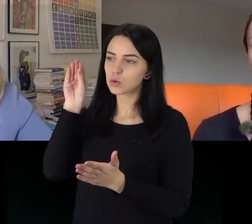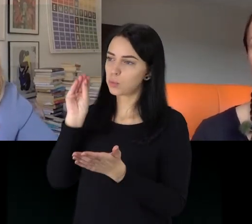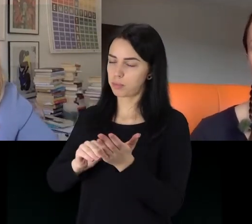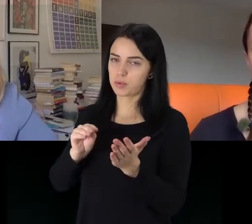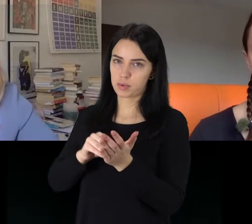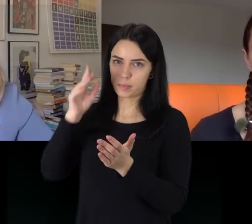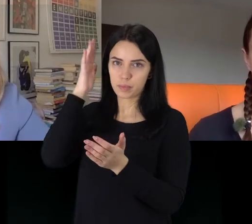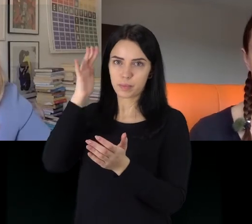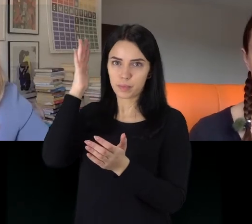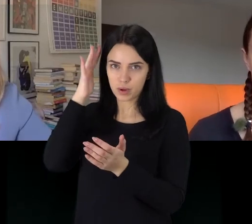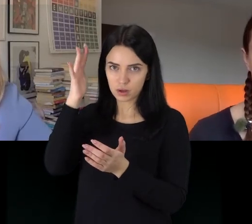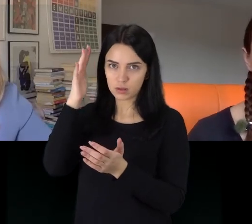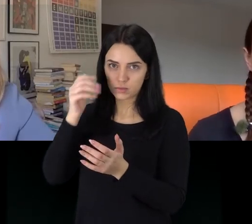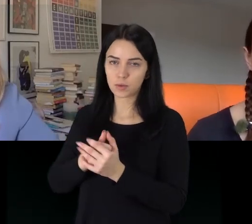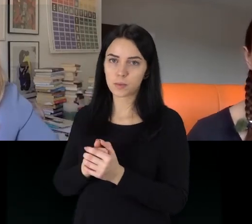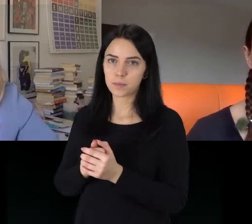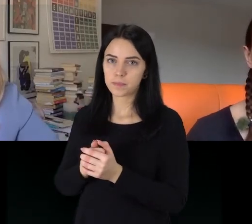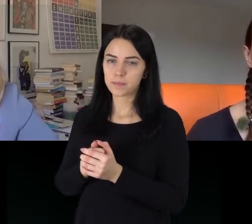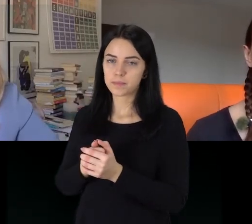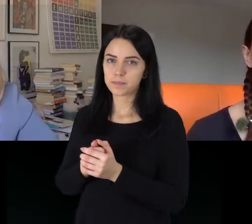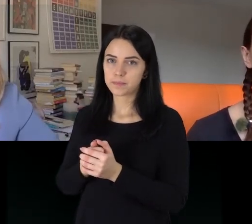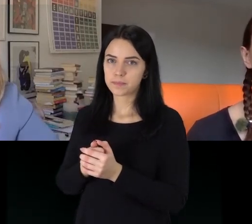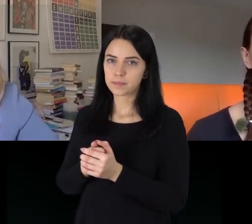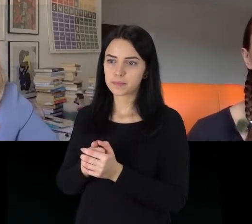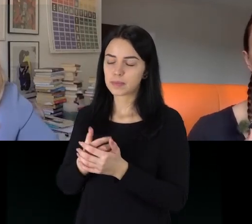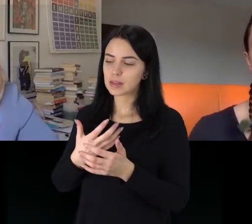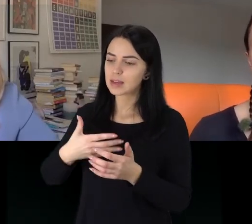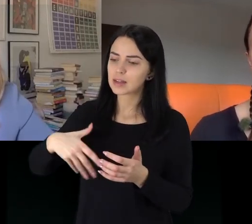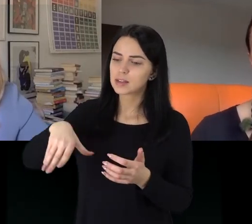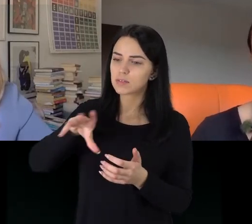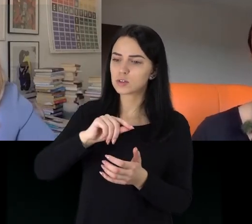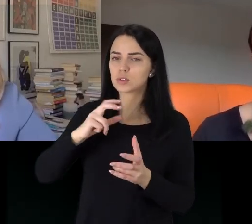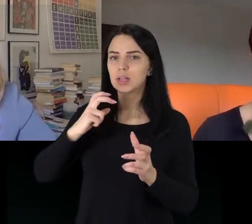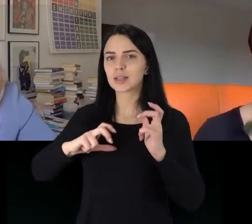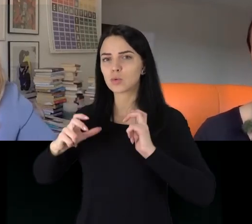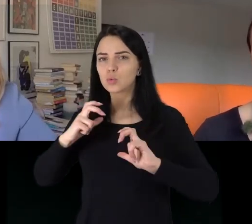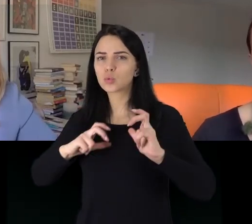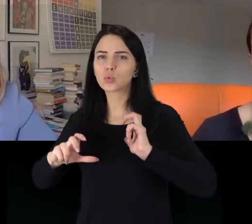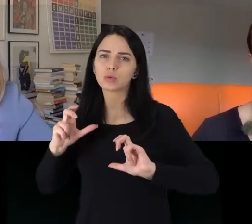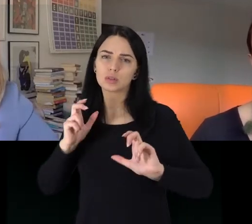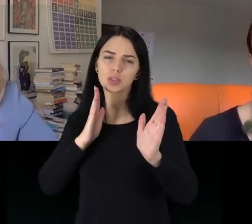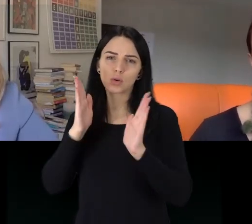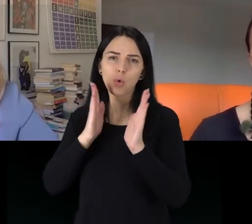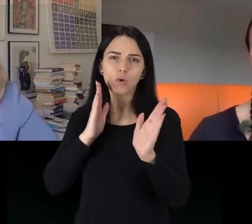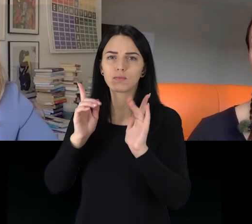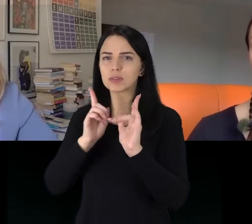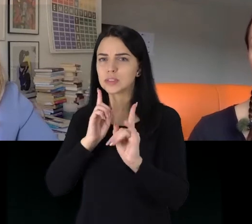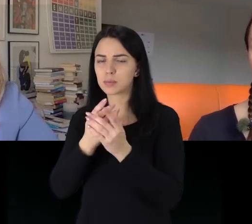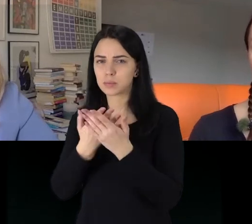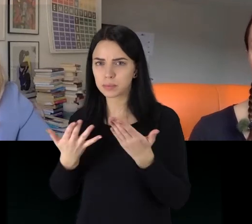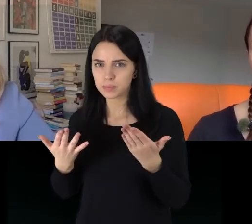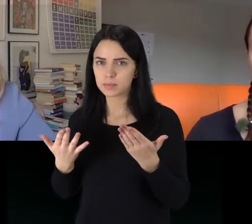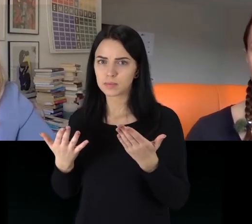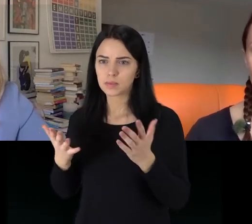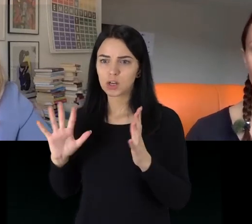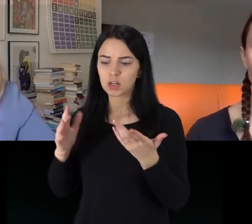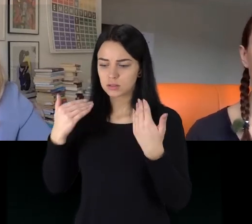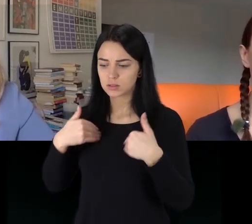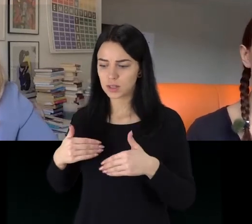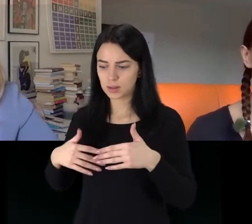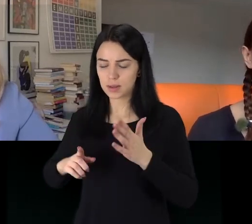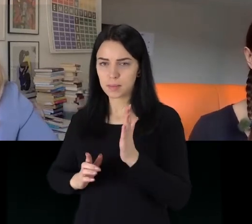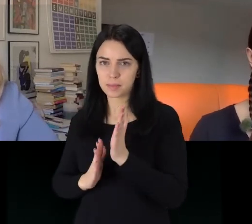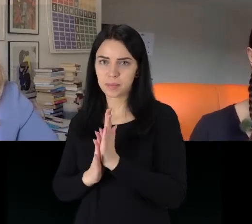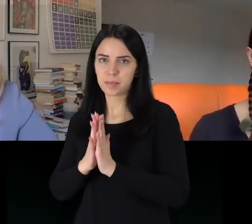kad mes apskritai visus kažkokius tai ar kursus, ar seminarus, ar šiaip kažkas saviugdą suskirstom dažnai